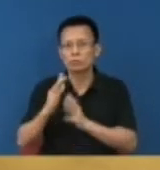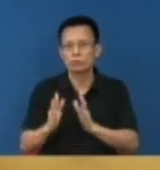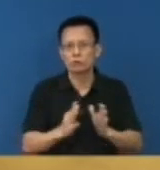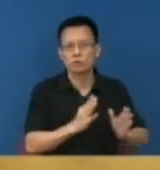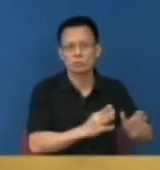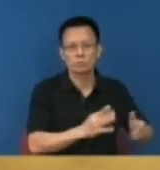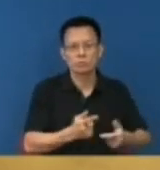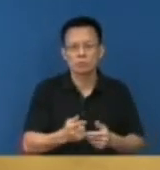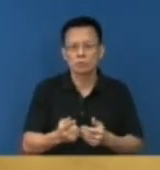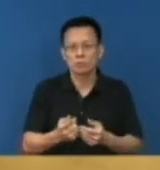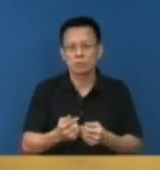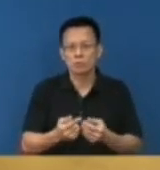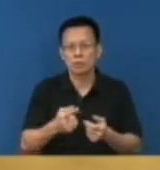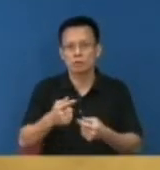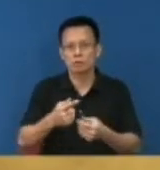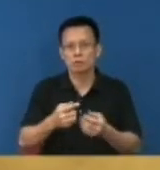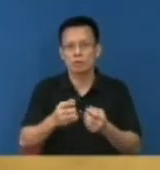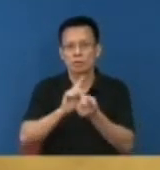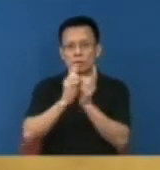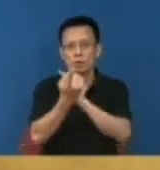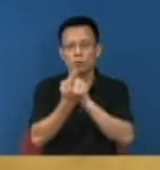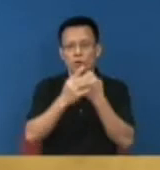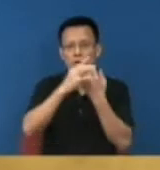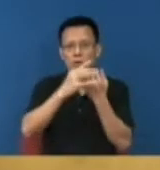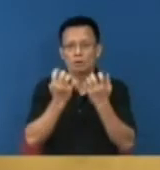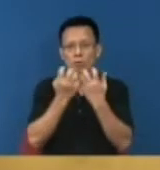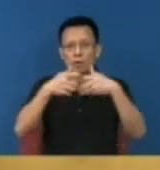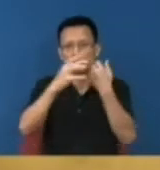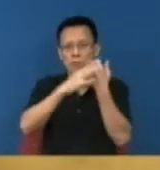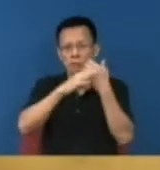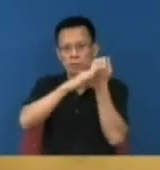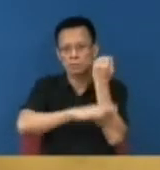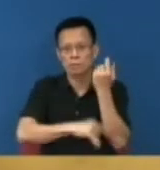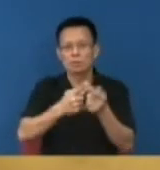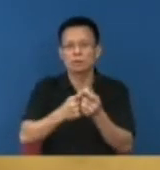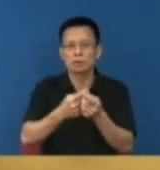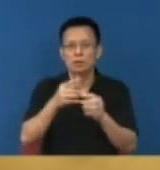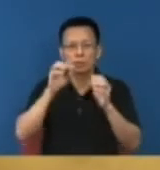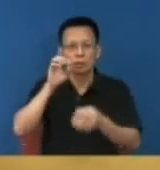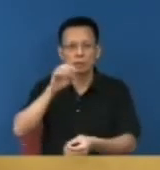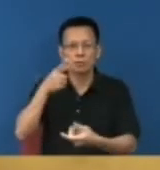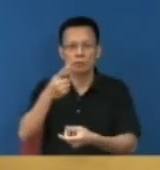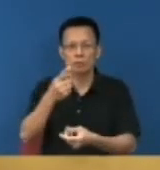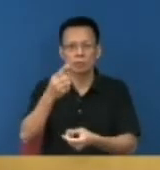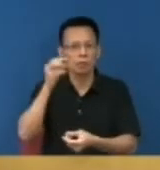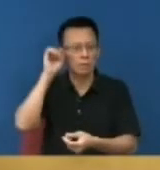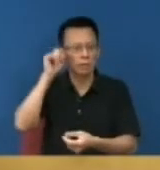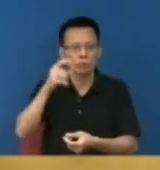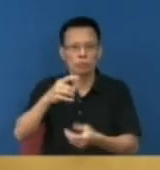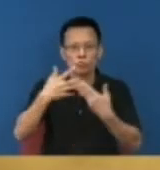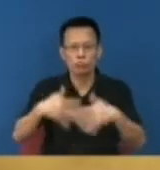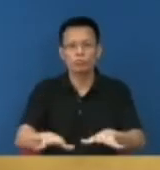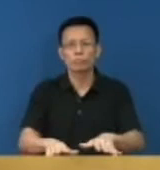機制的諮詢，因為咧逮捕機制的諮詢已經完咗啦，差不多可以話